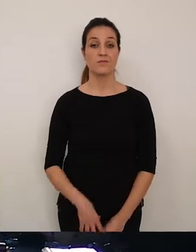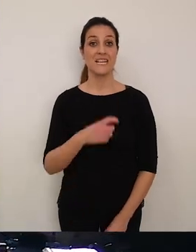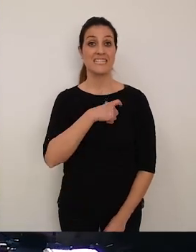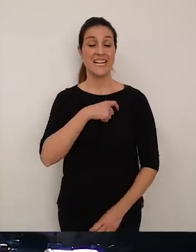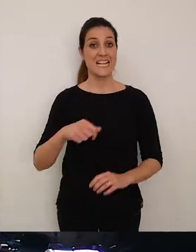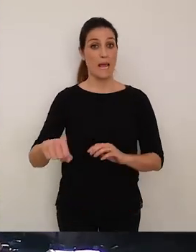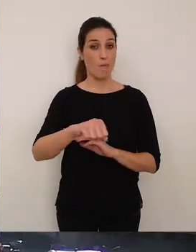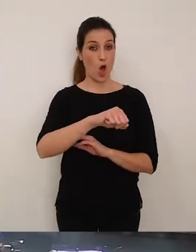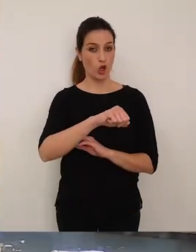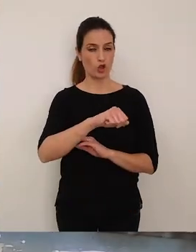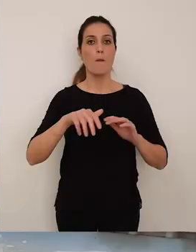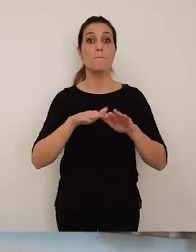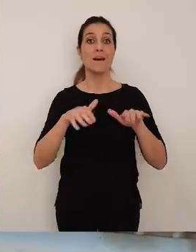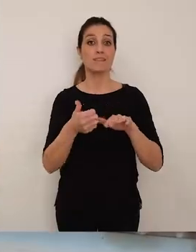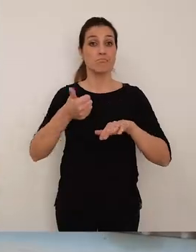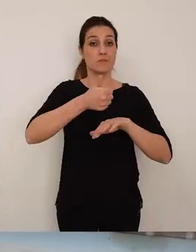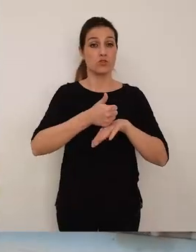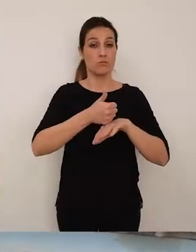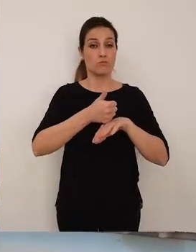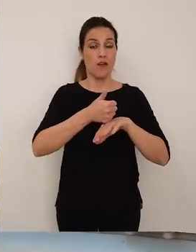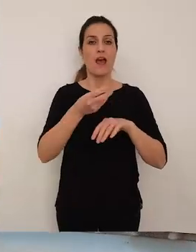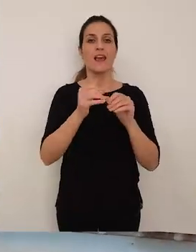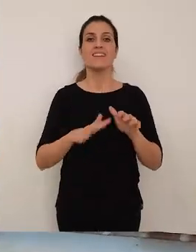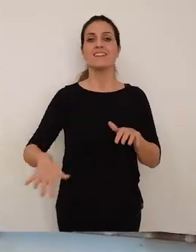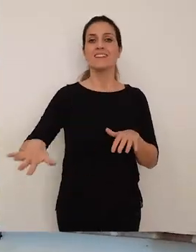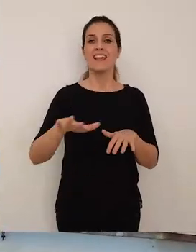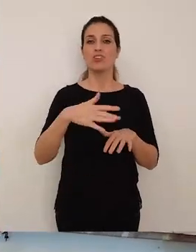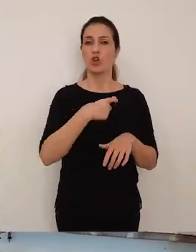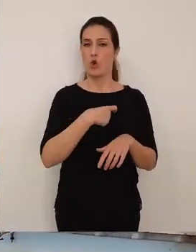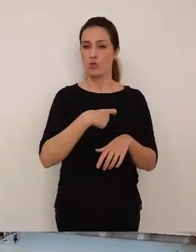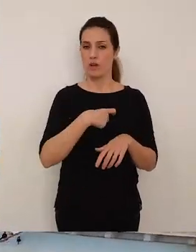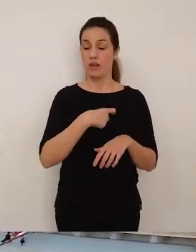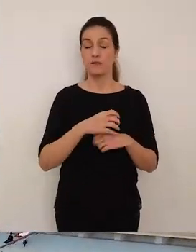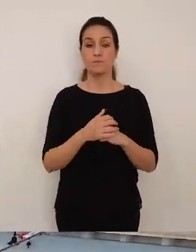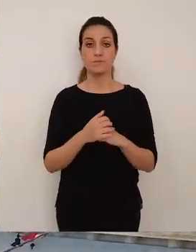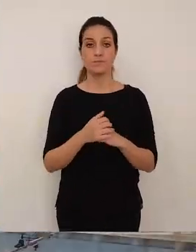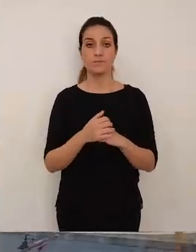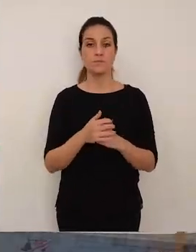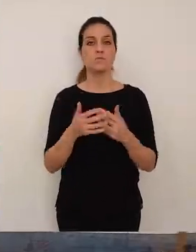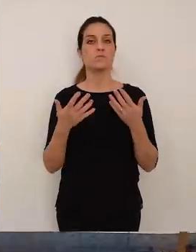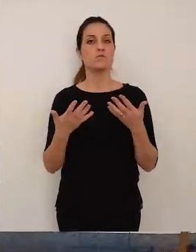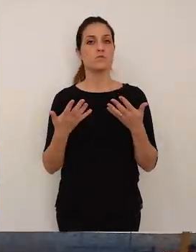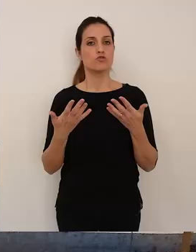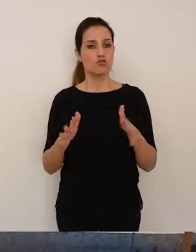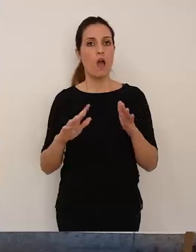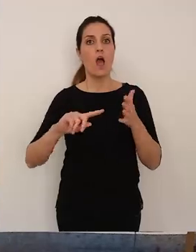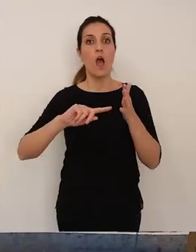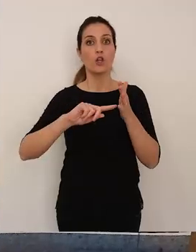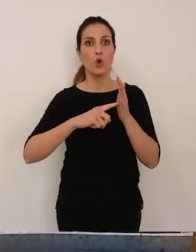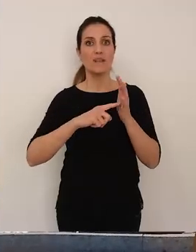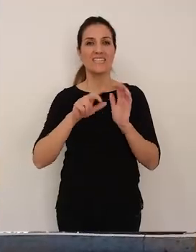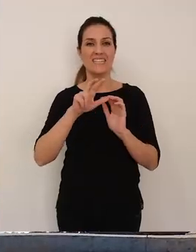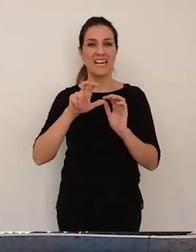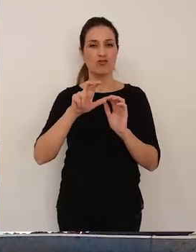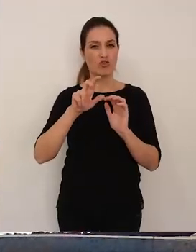Tricase Porto è la marina principale del territorio comunale. Già presente nei documenti del 1300,